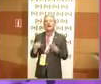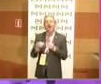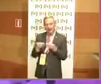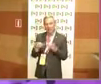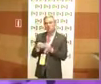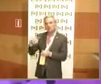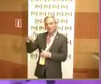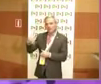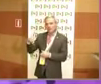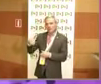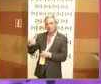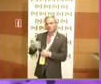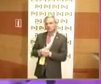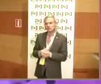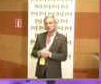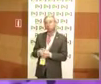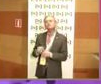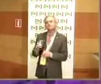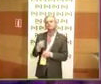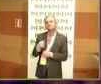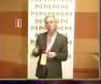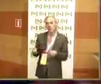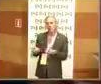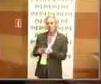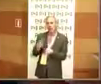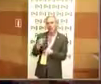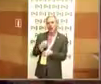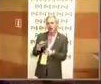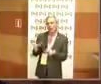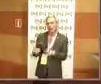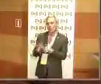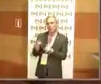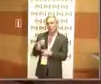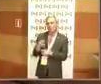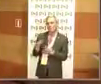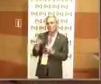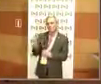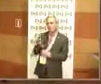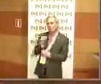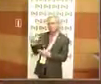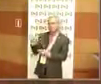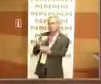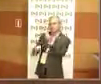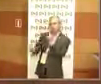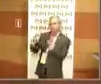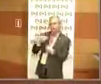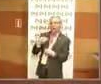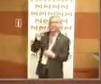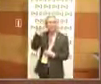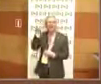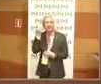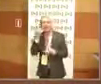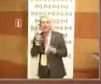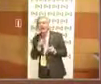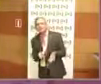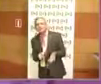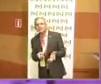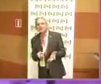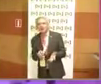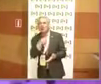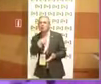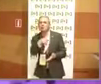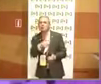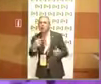hai ragione. Anche a me molti giornalisti mi domandano cosa pensa lei